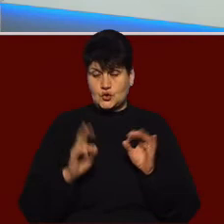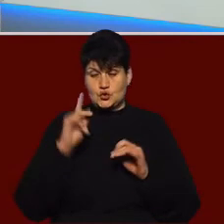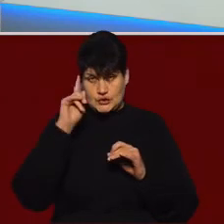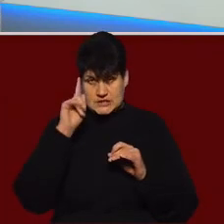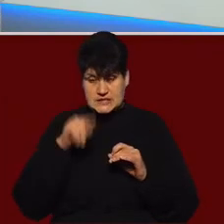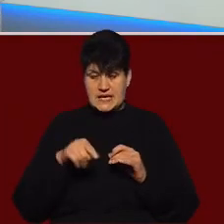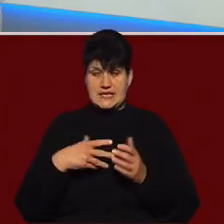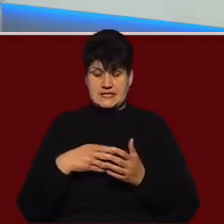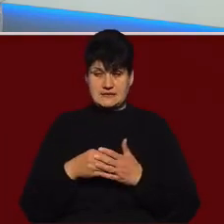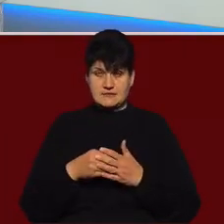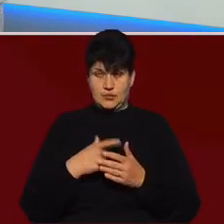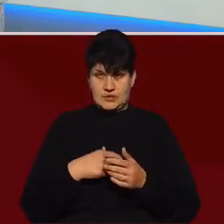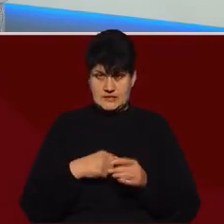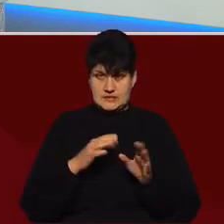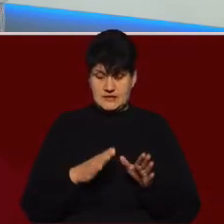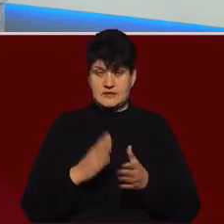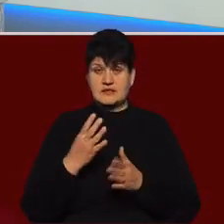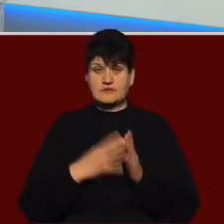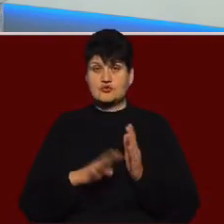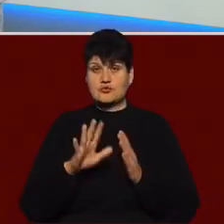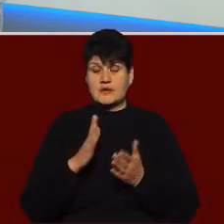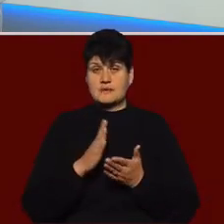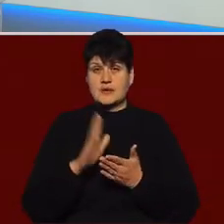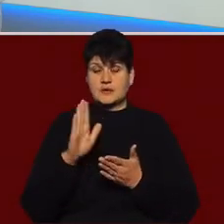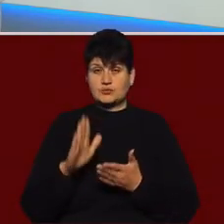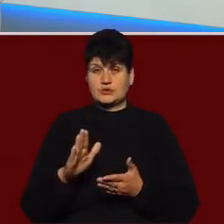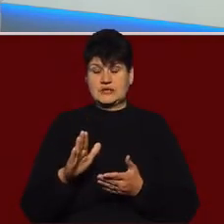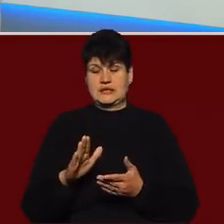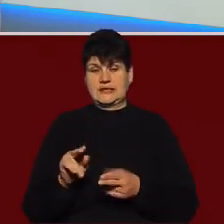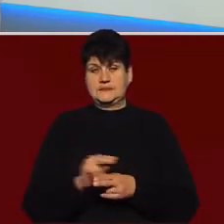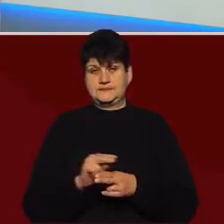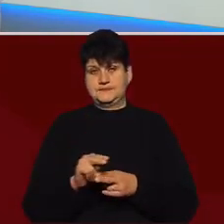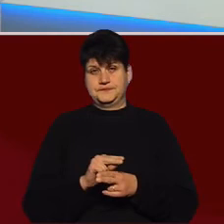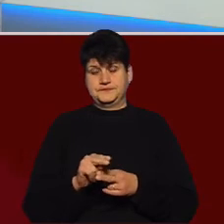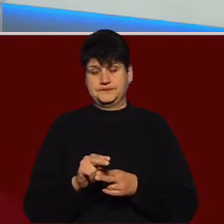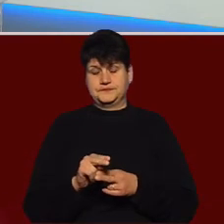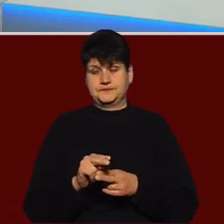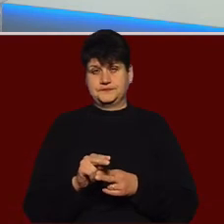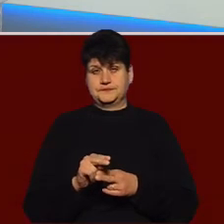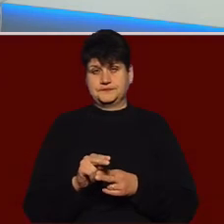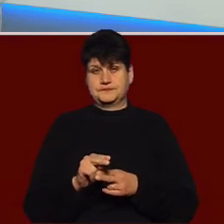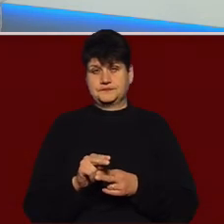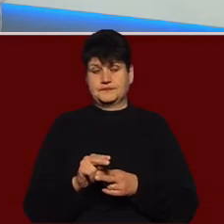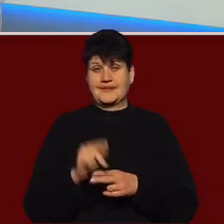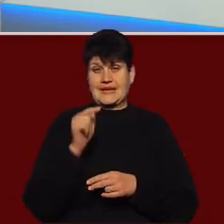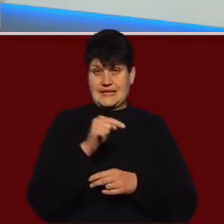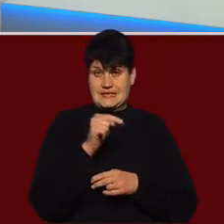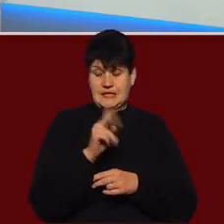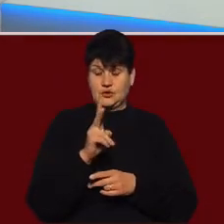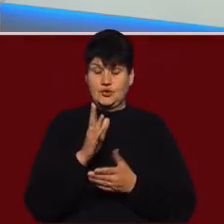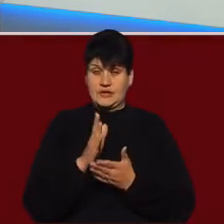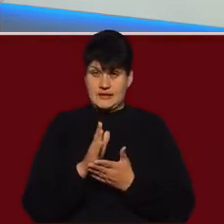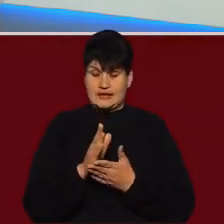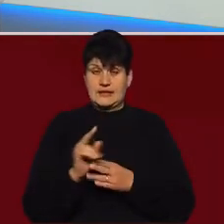статус, 95% має знаходитись на антиретровірусній терапії. І з тих, хто знаходиться на